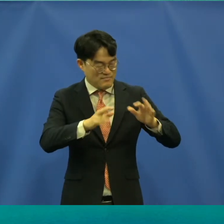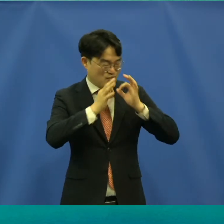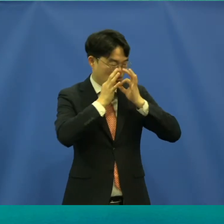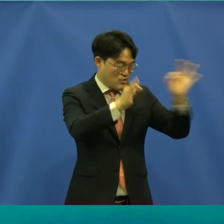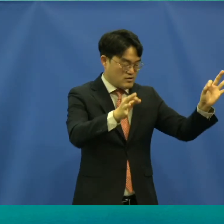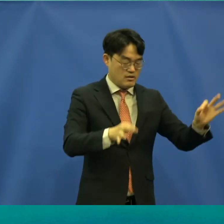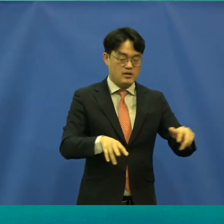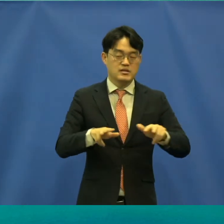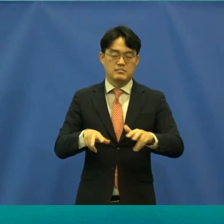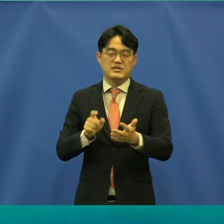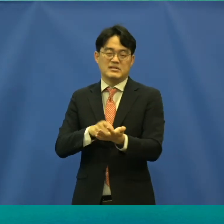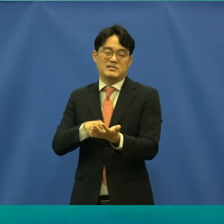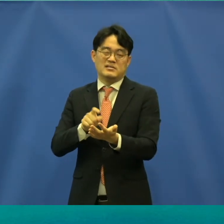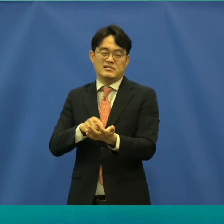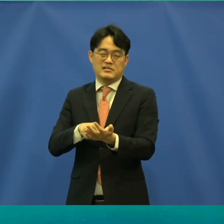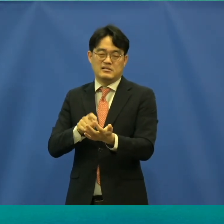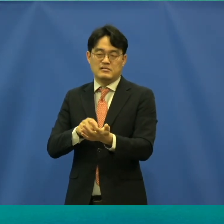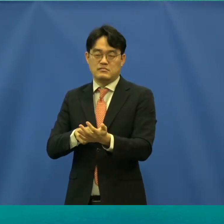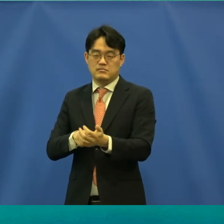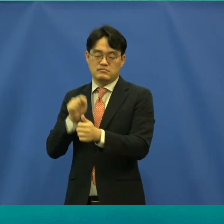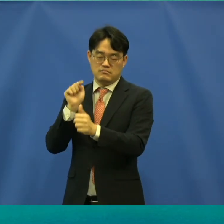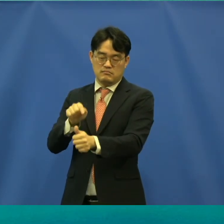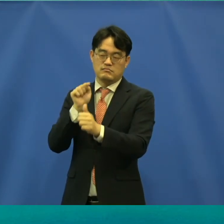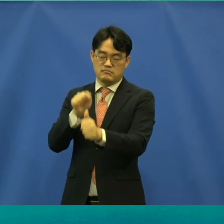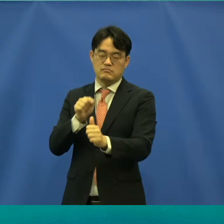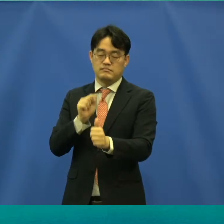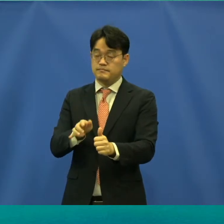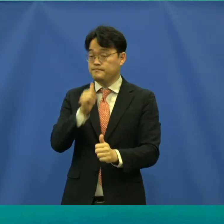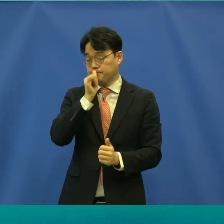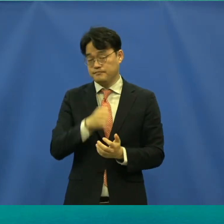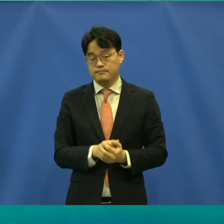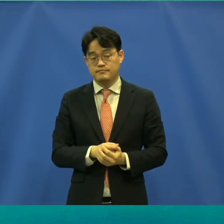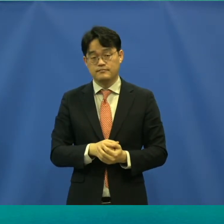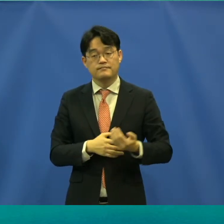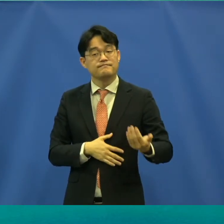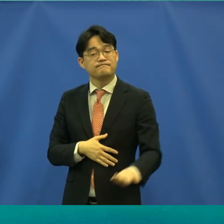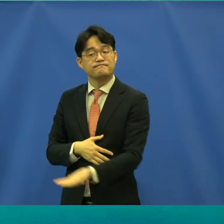여러분, 세상 안으로도 들어가 보세요. 긴박성이 있습니다.